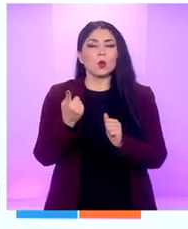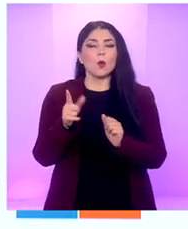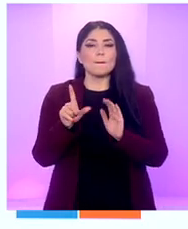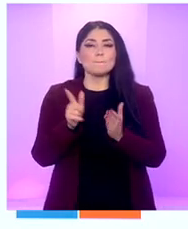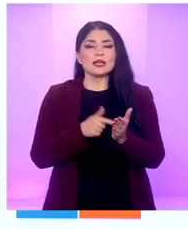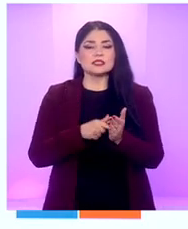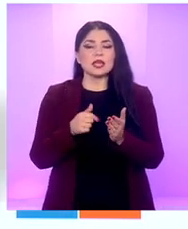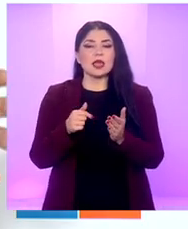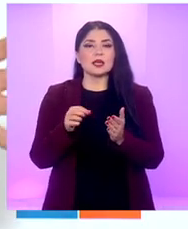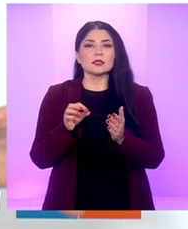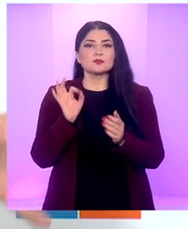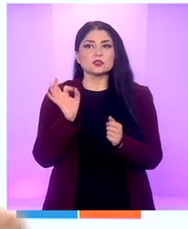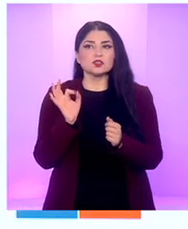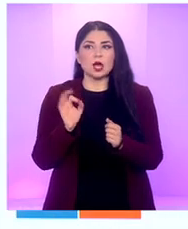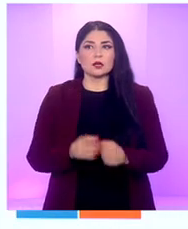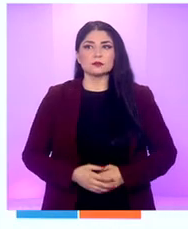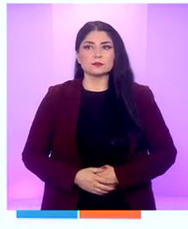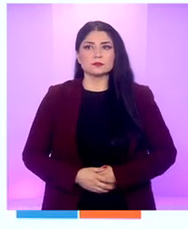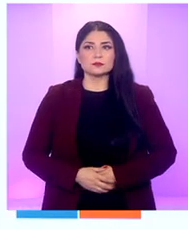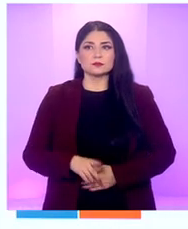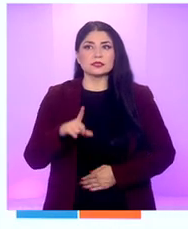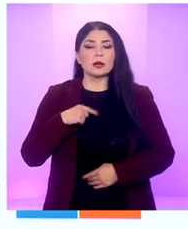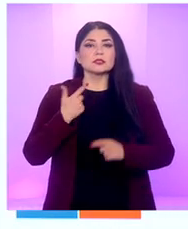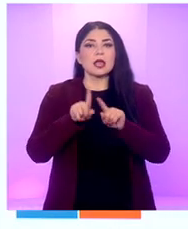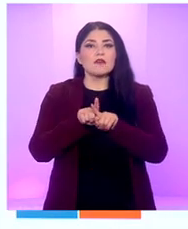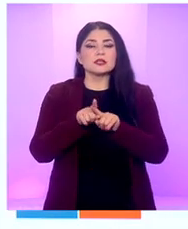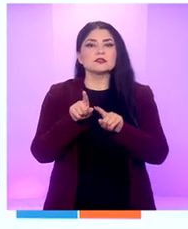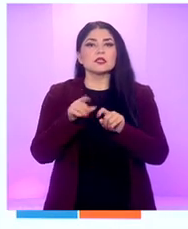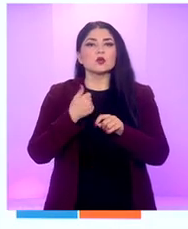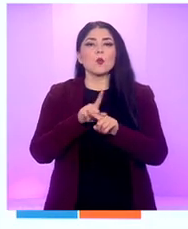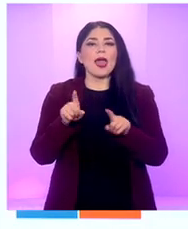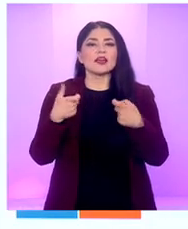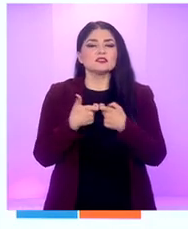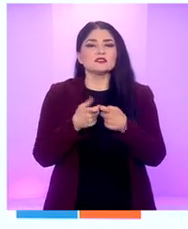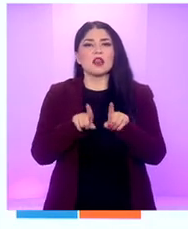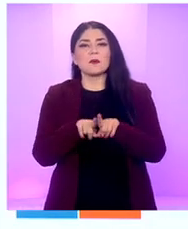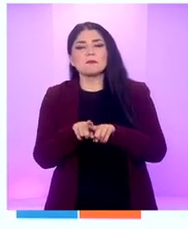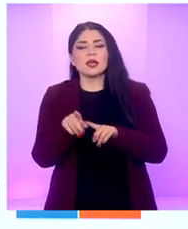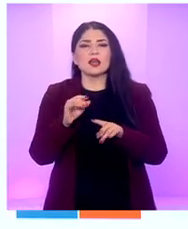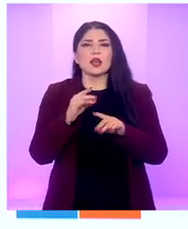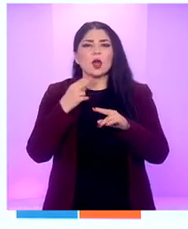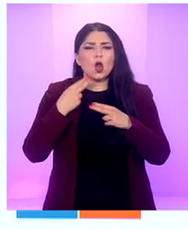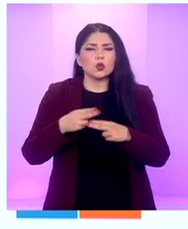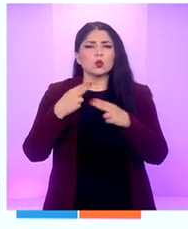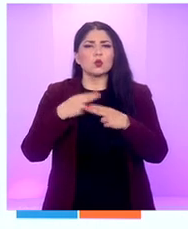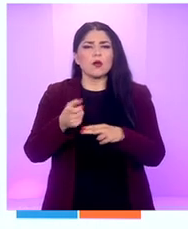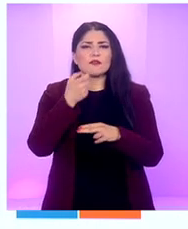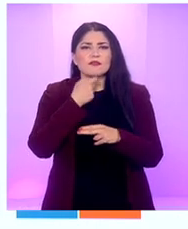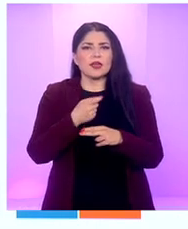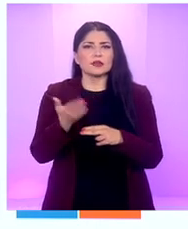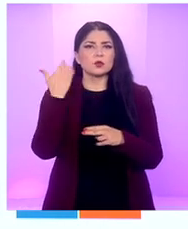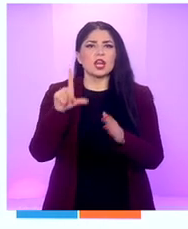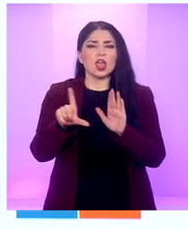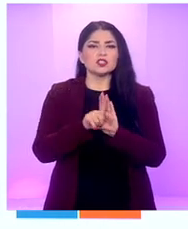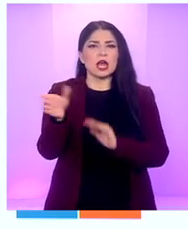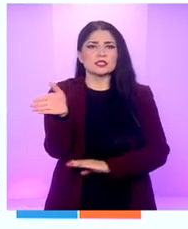înseamnă piesă cu piesă de structurare acestui sistem de beneficii și clientelismul ne foarte adânc în jurul bate și înțepenite în